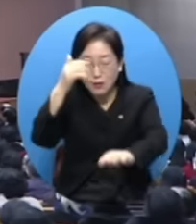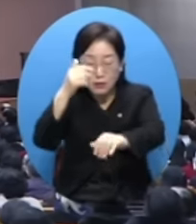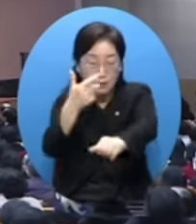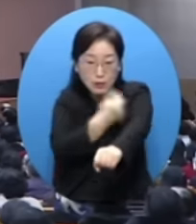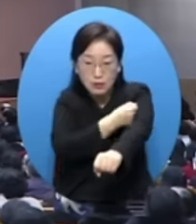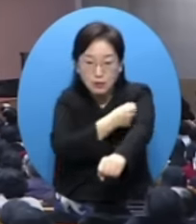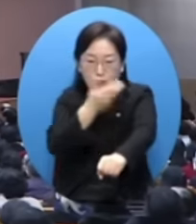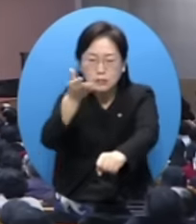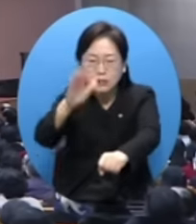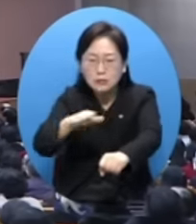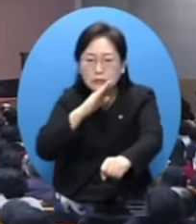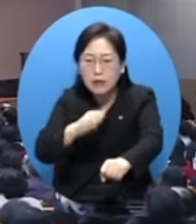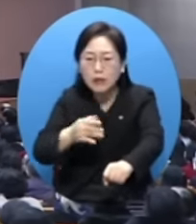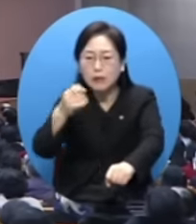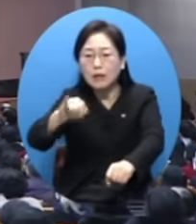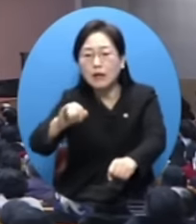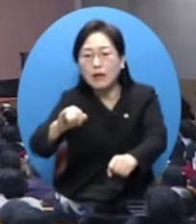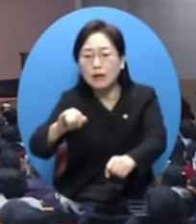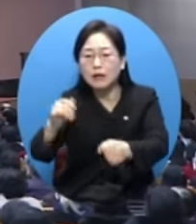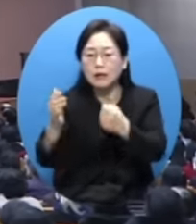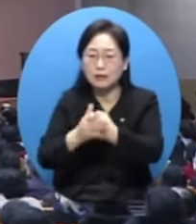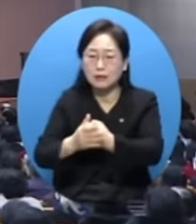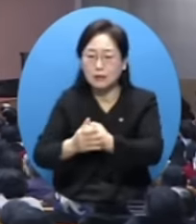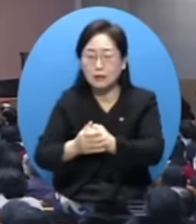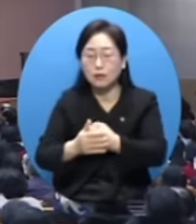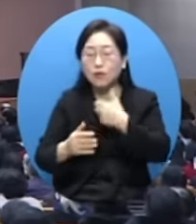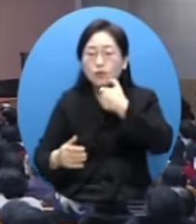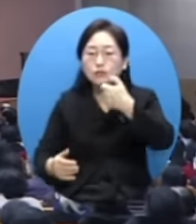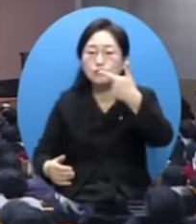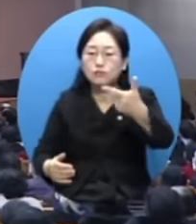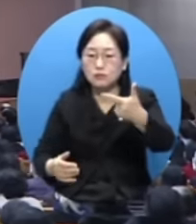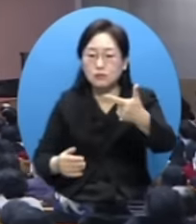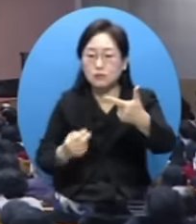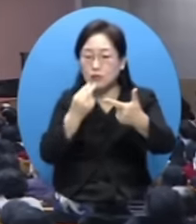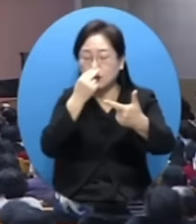만에 56세기로 세상을